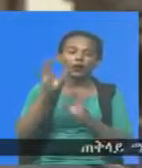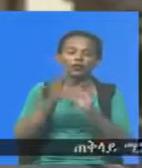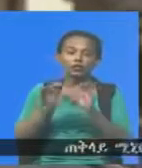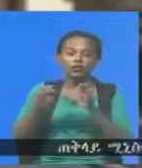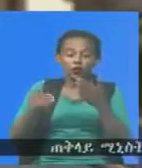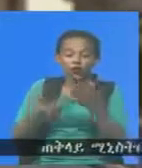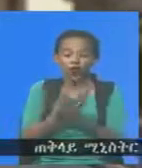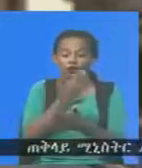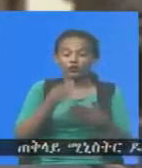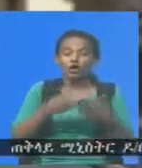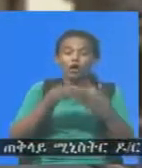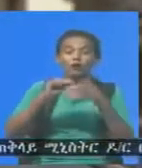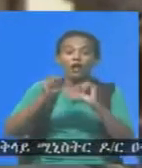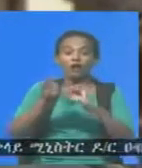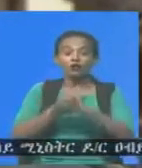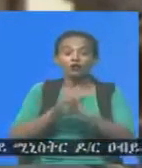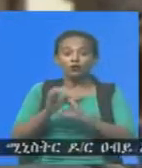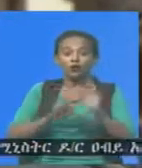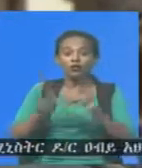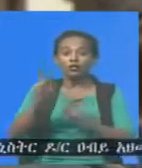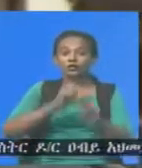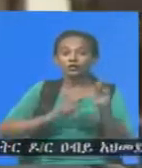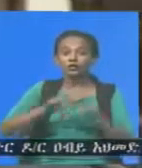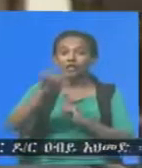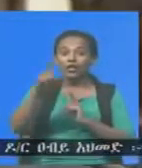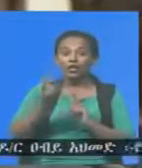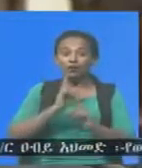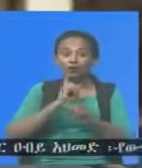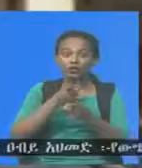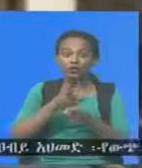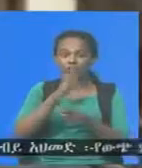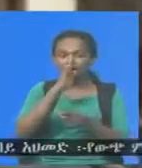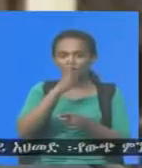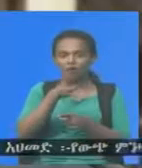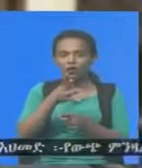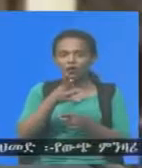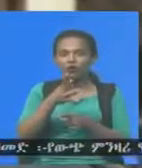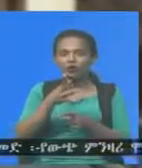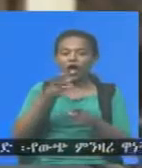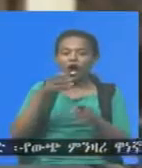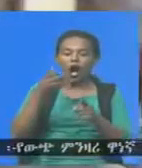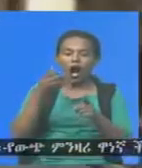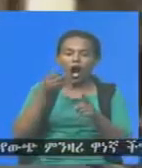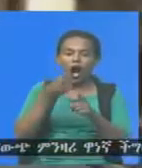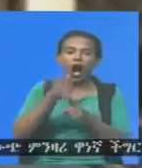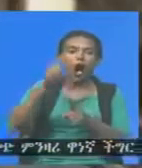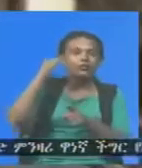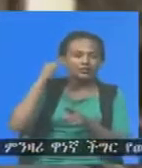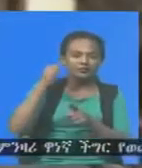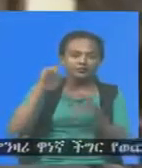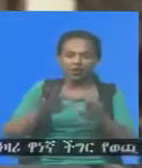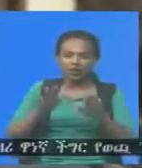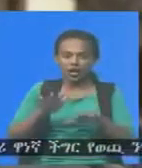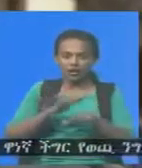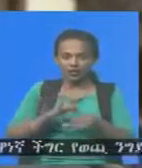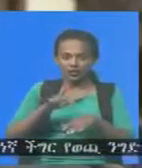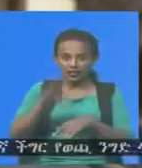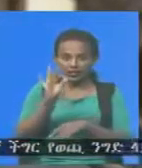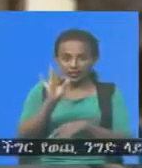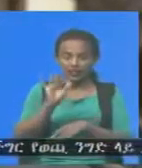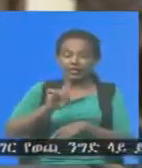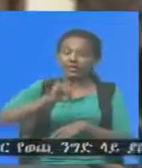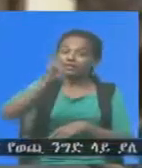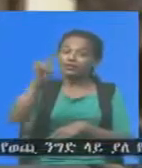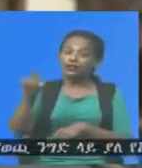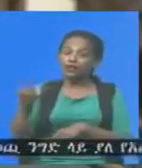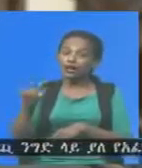ለውጥ በማካሄድ የህዝብን ጥያቄ በመመለስ የተፈጠረውን አመጽ በማረጋጋት ላይ ይገኛል።